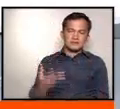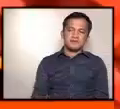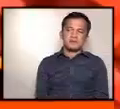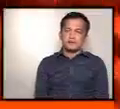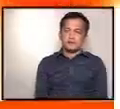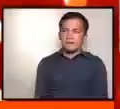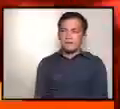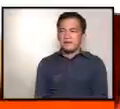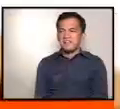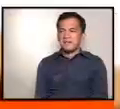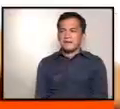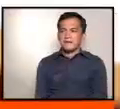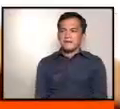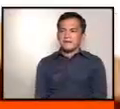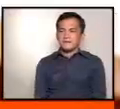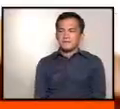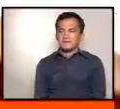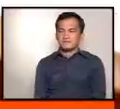Chikadora.